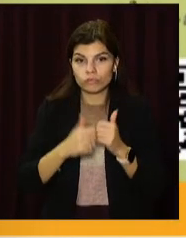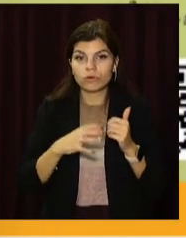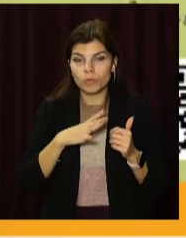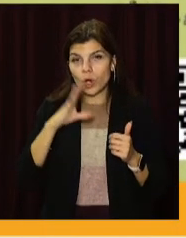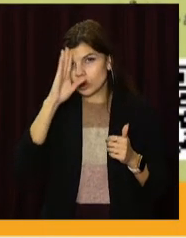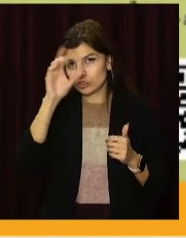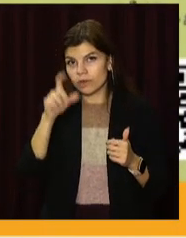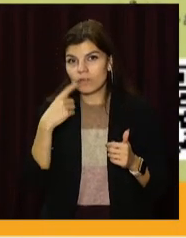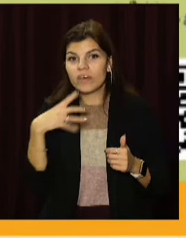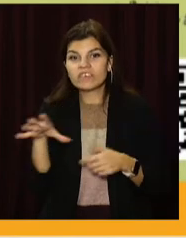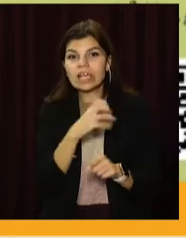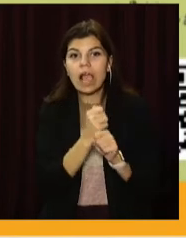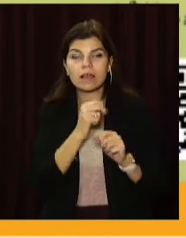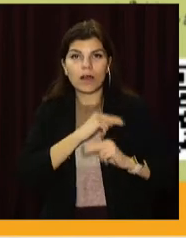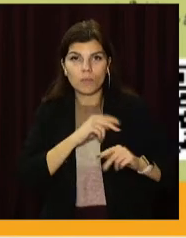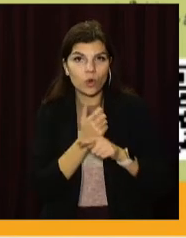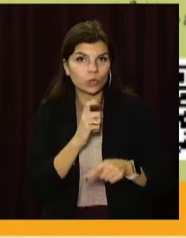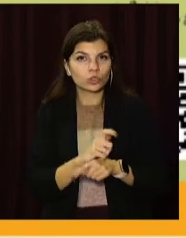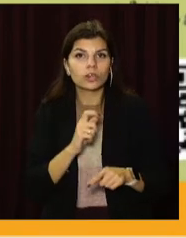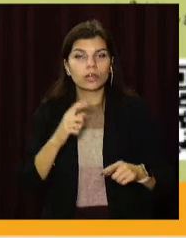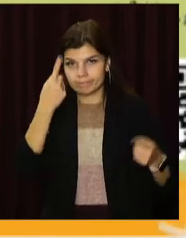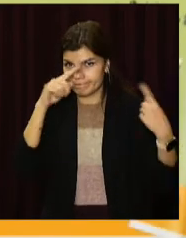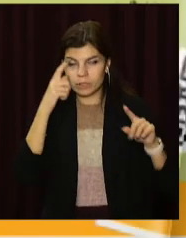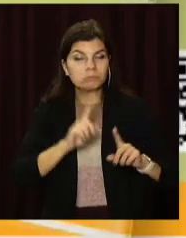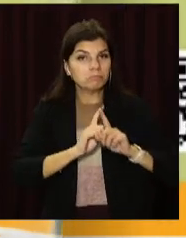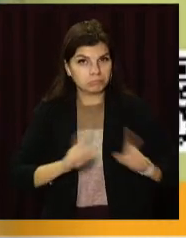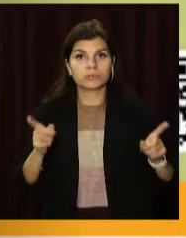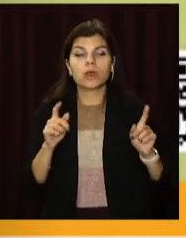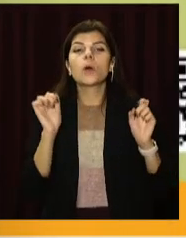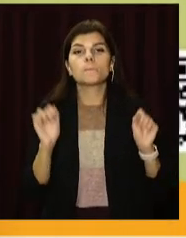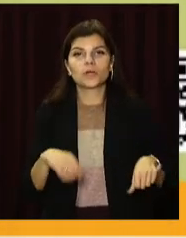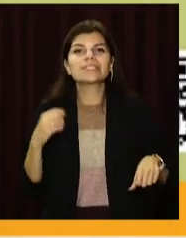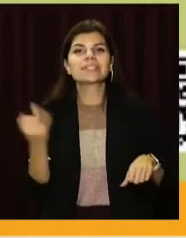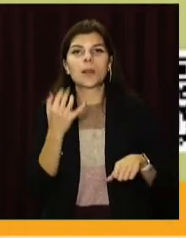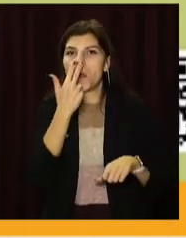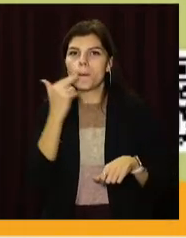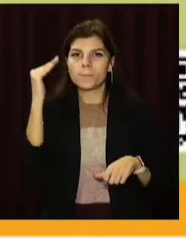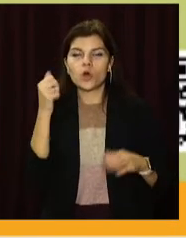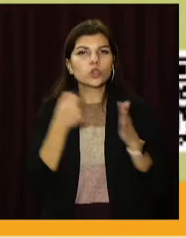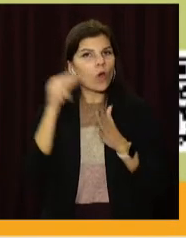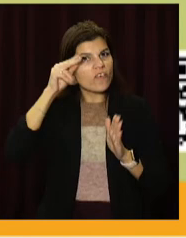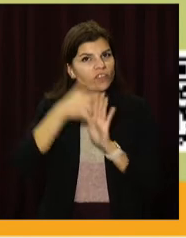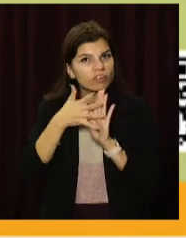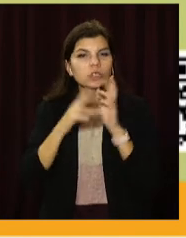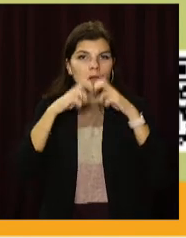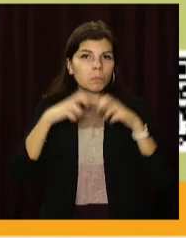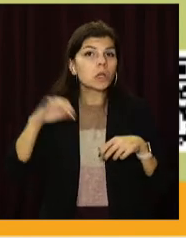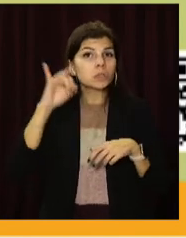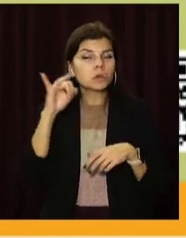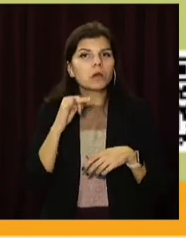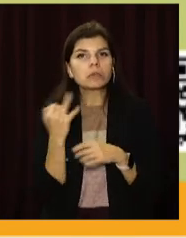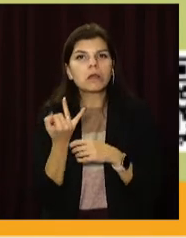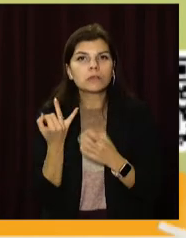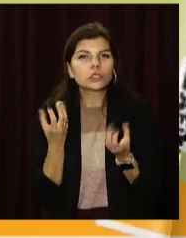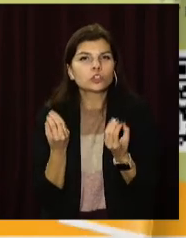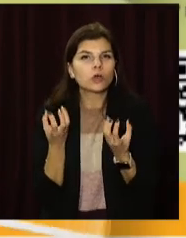Чоловік каже, усі роботи надзвичайно креативні, унікальні та можуть зацікавити підлітків до вивчення та дослідження історії,